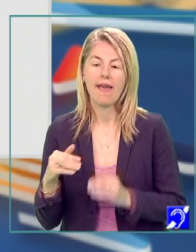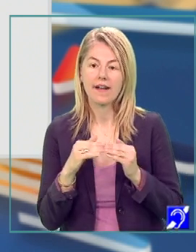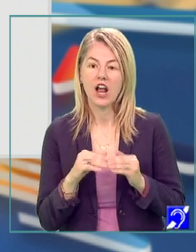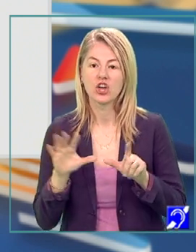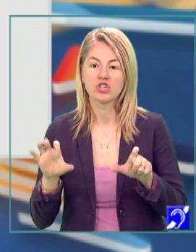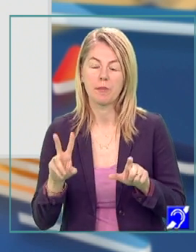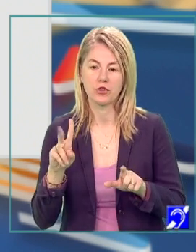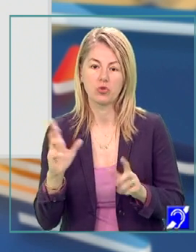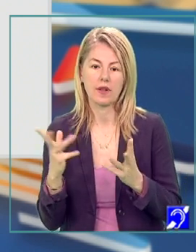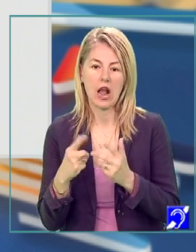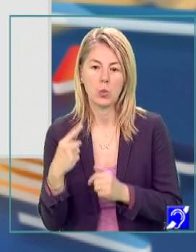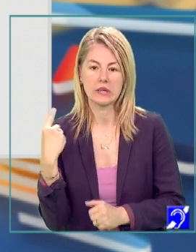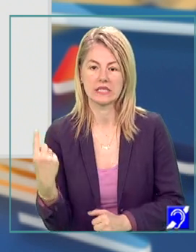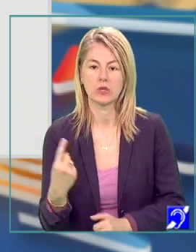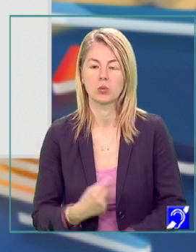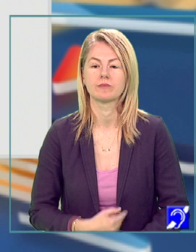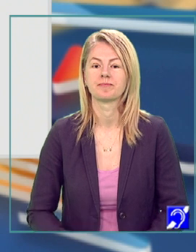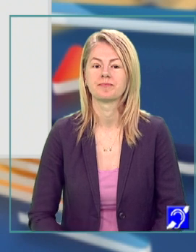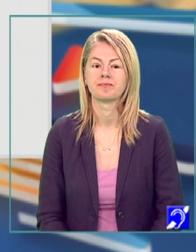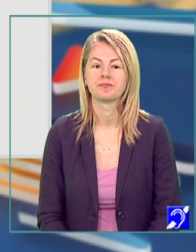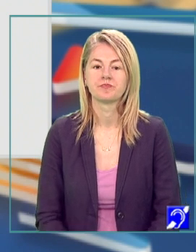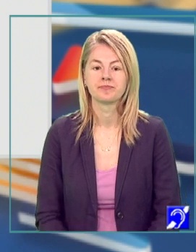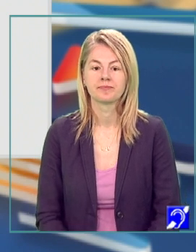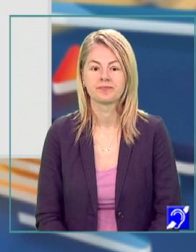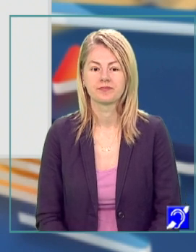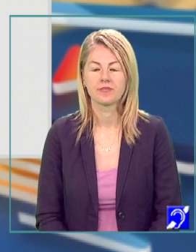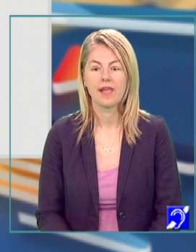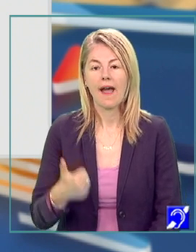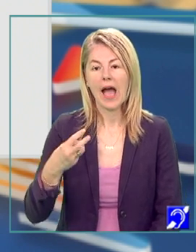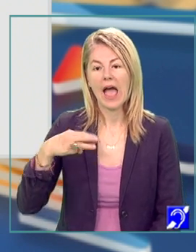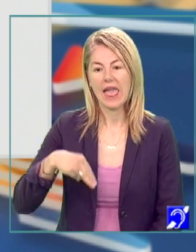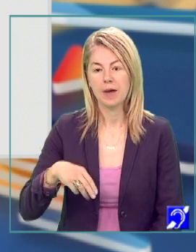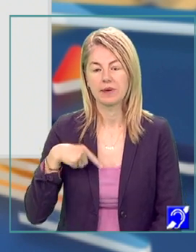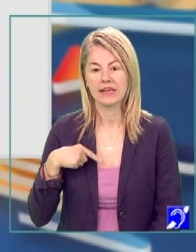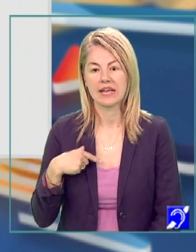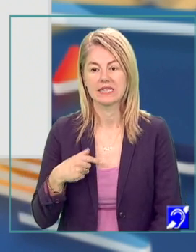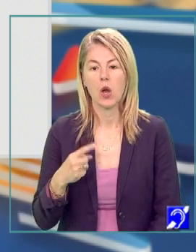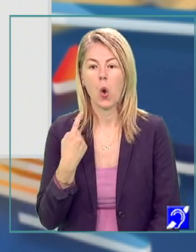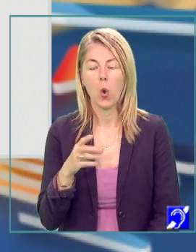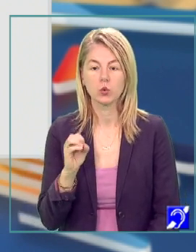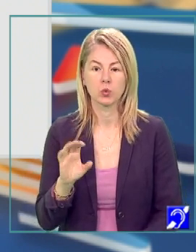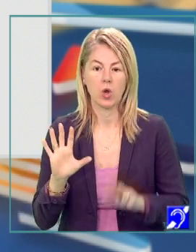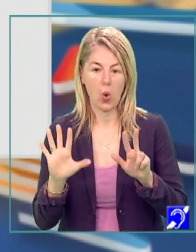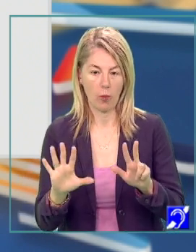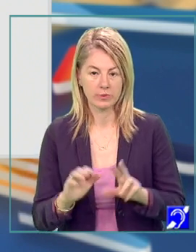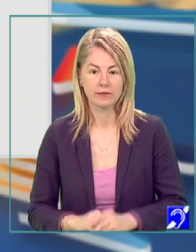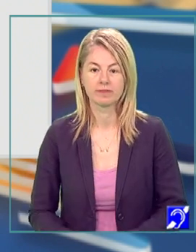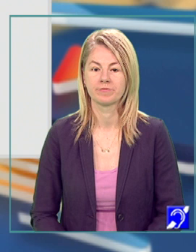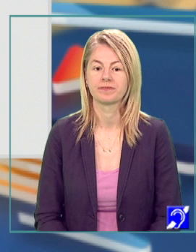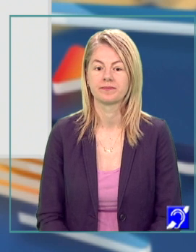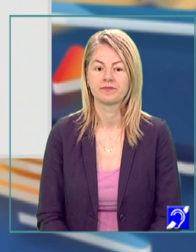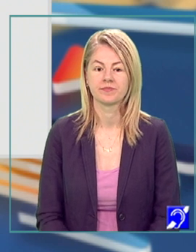adică 72. AM va fi 6 radical din 3 totul la pătrat, adică va fi egal